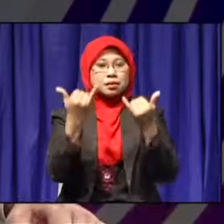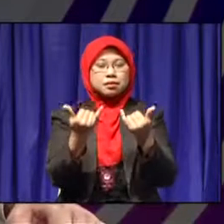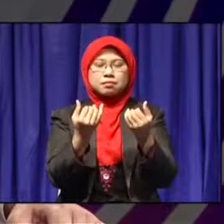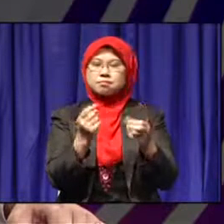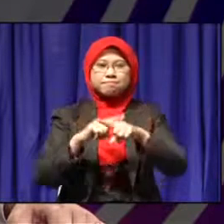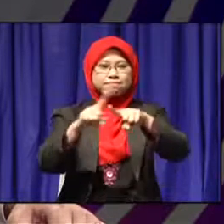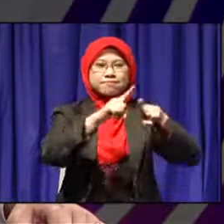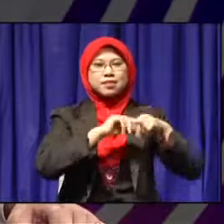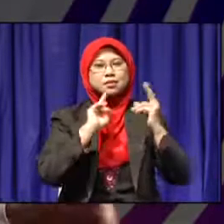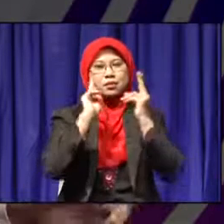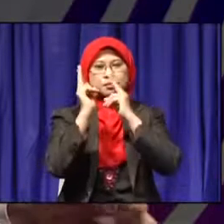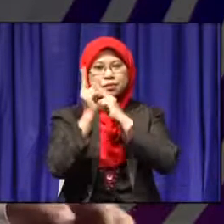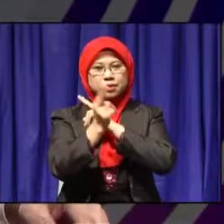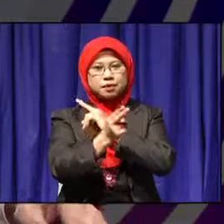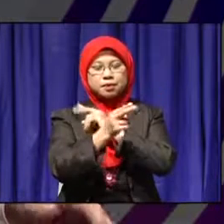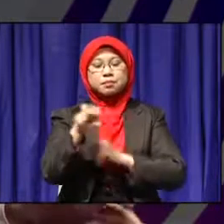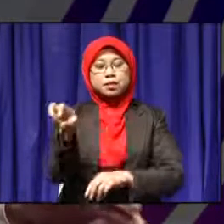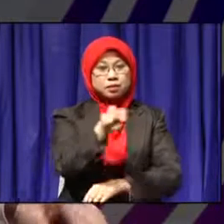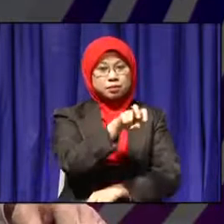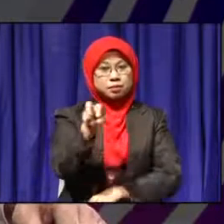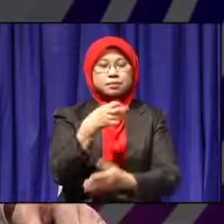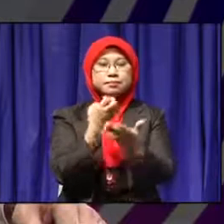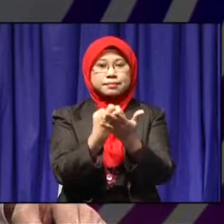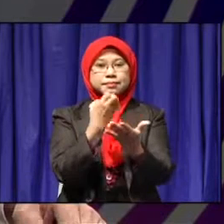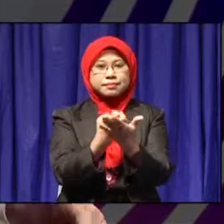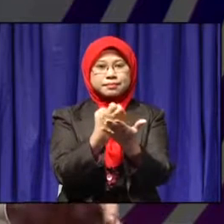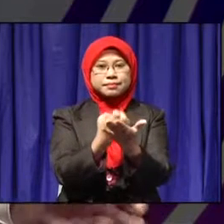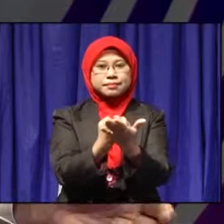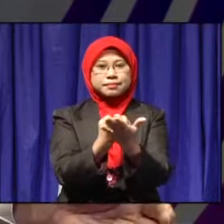perubahan melakukan dalam bidang pengangkutan ekonomi